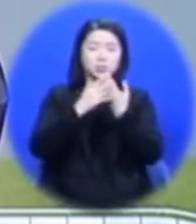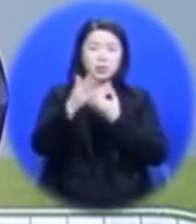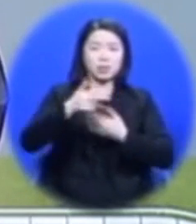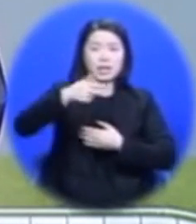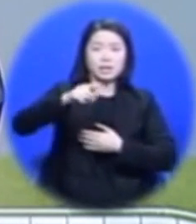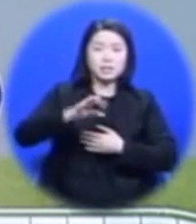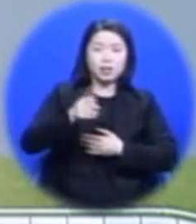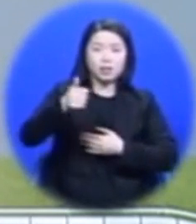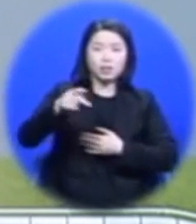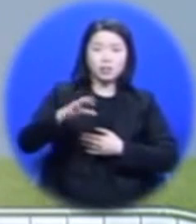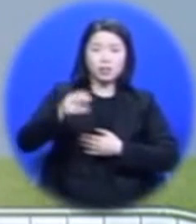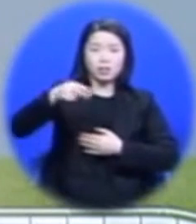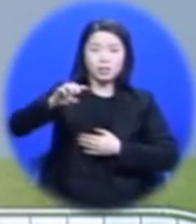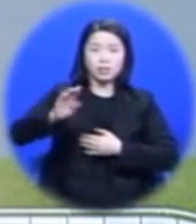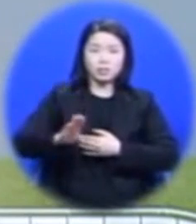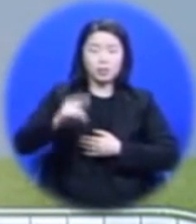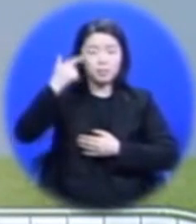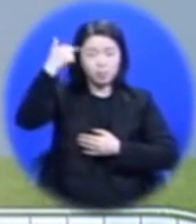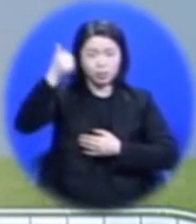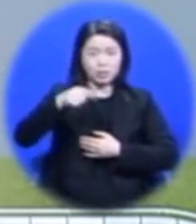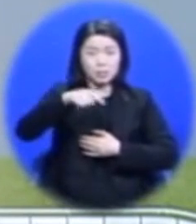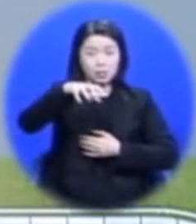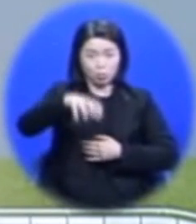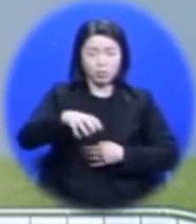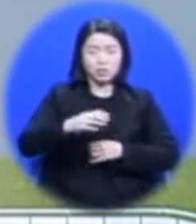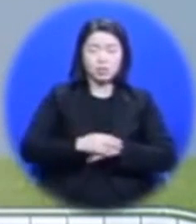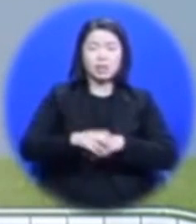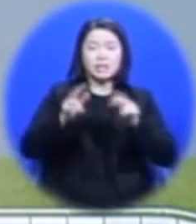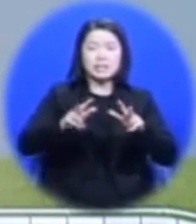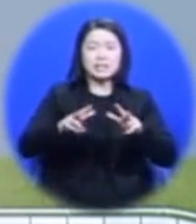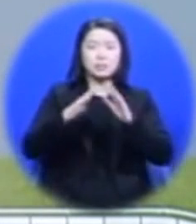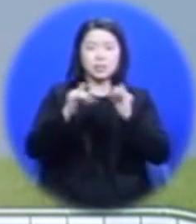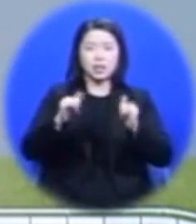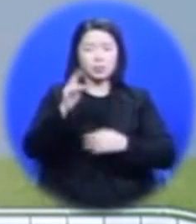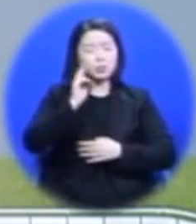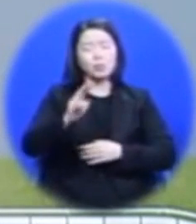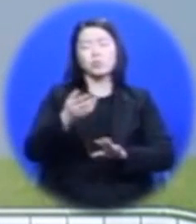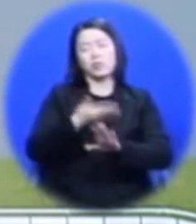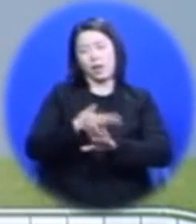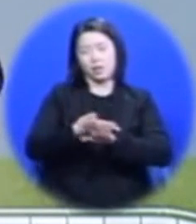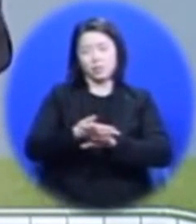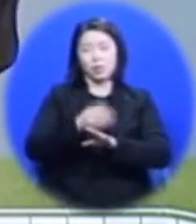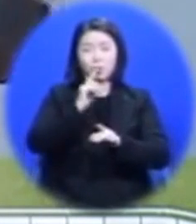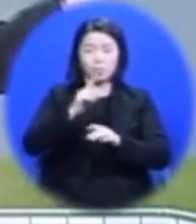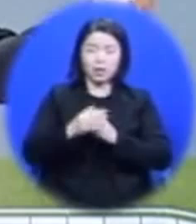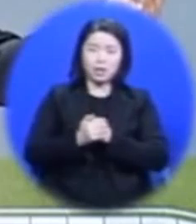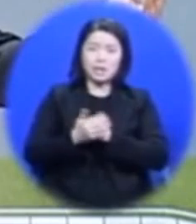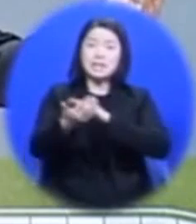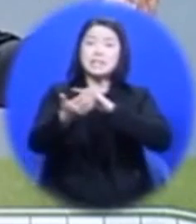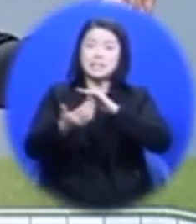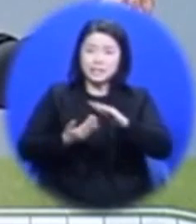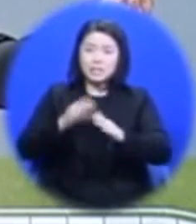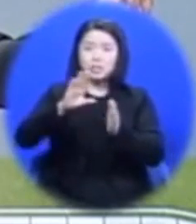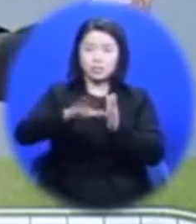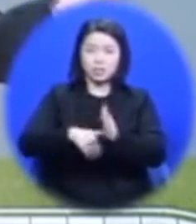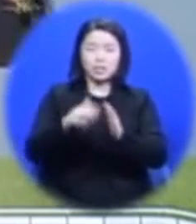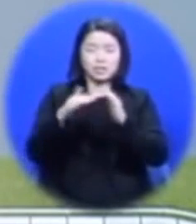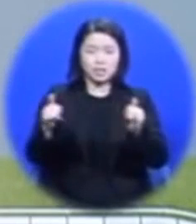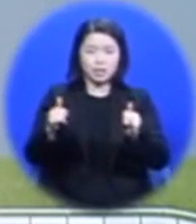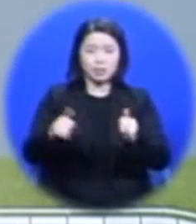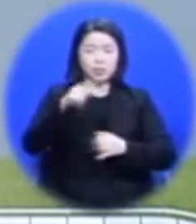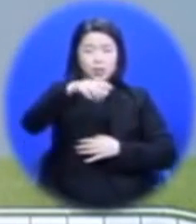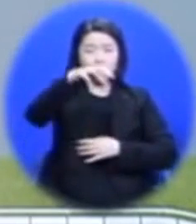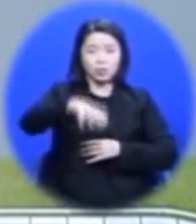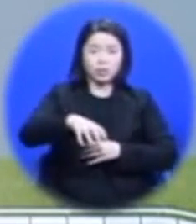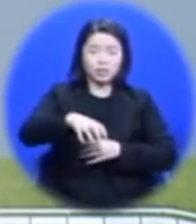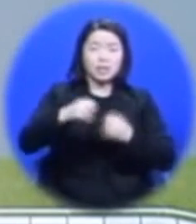자리에서 지금은 사람들이 너무나 달라졌다는 이야기를 하셨어요. 이전 세대 사람들은, 여기 계신